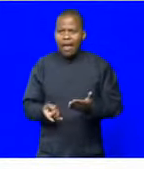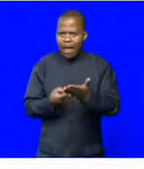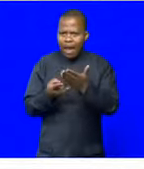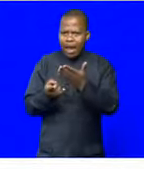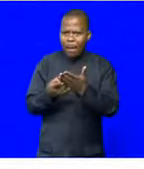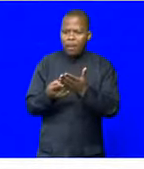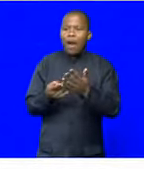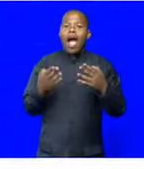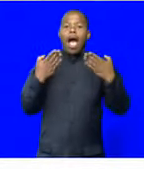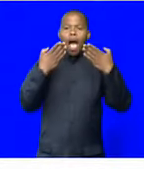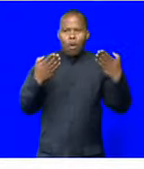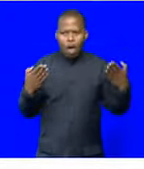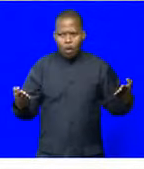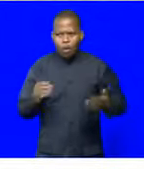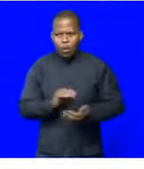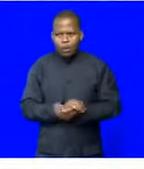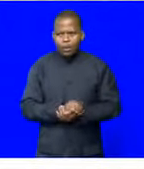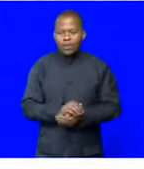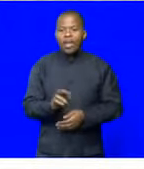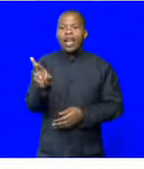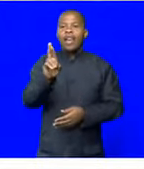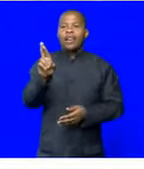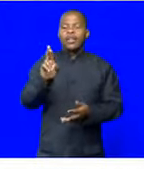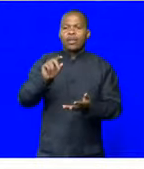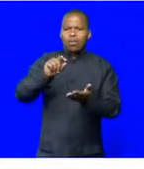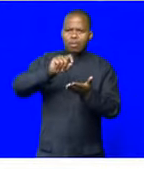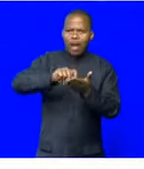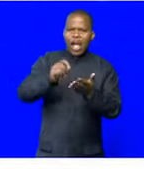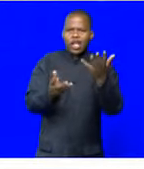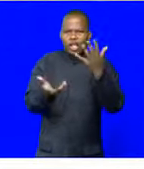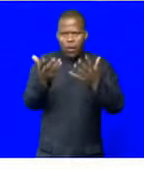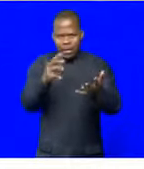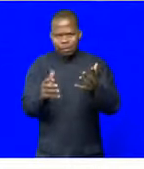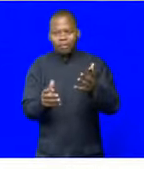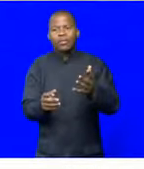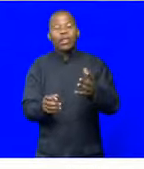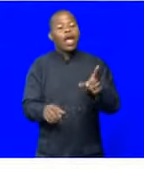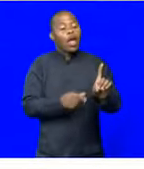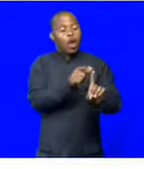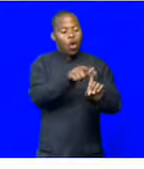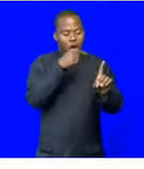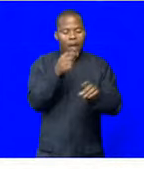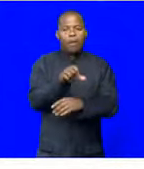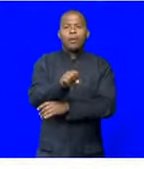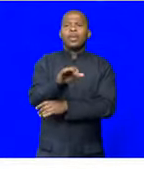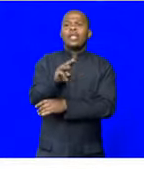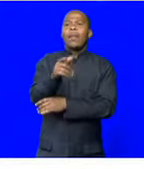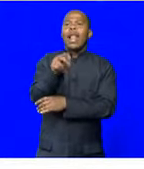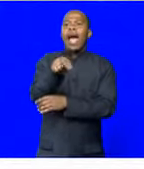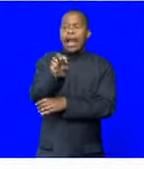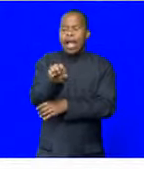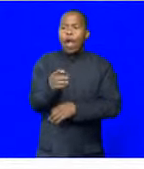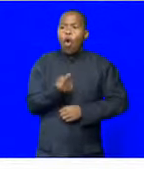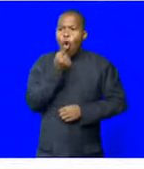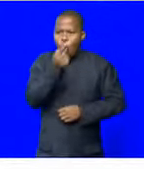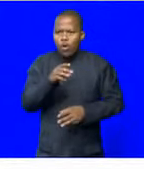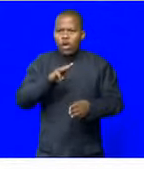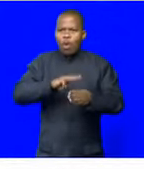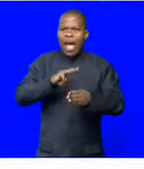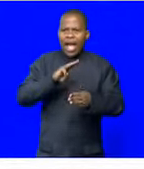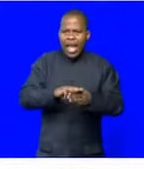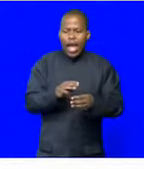Sithembile Simelane waseJericho eshiselweni uthi make walomntwana wamushiya emabaleni kuye kwabita